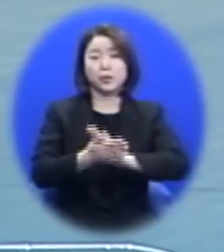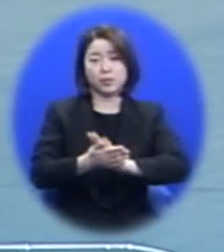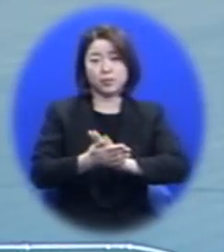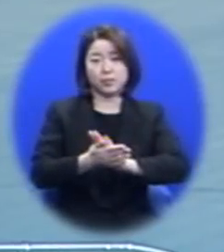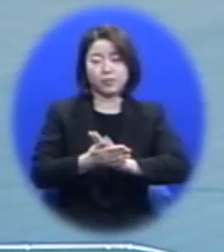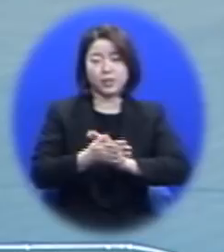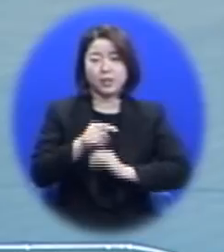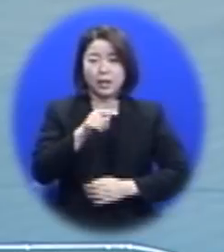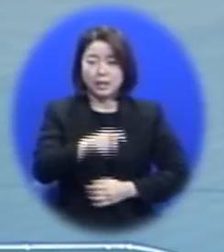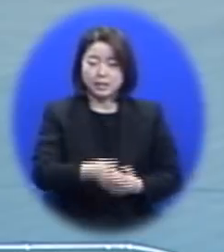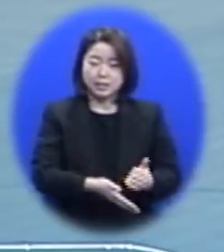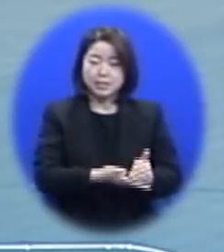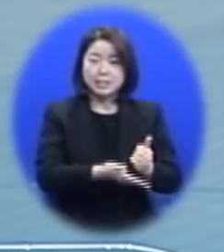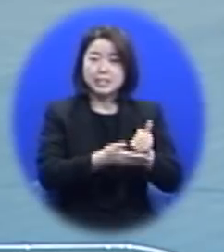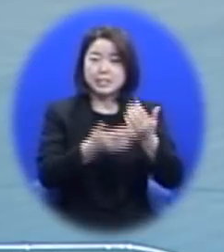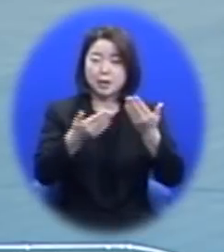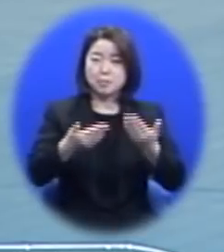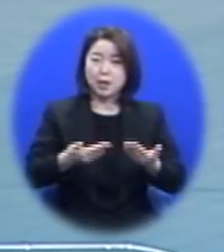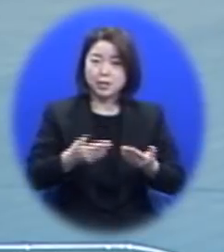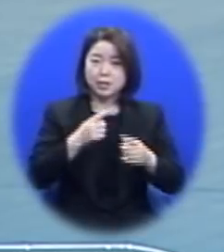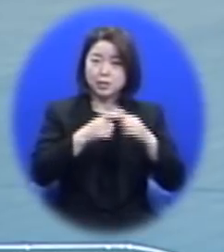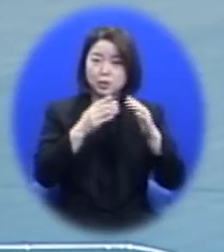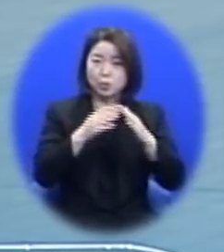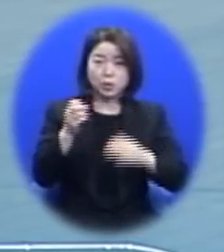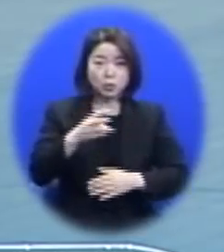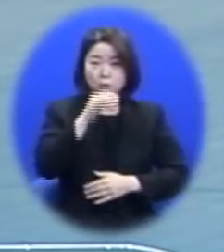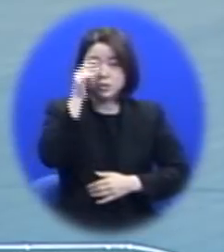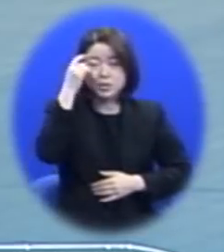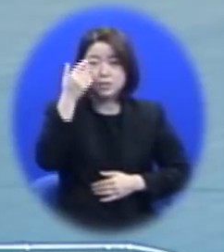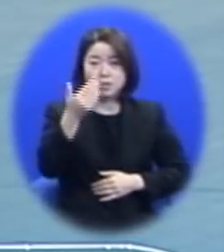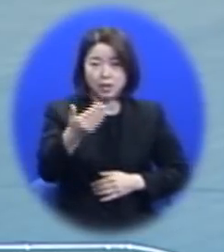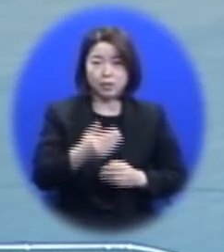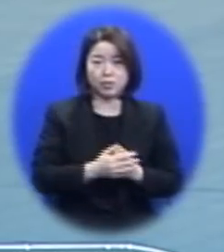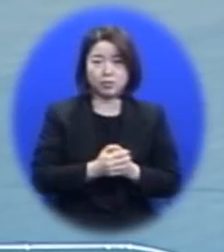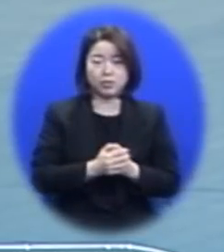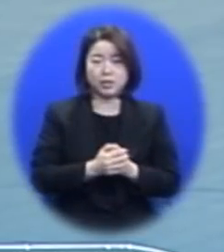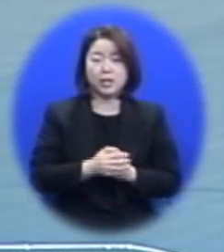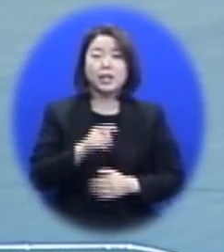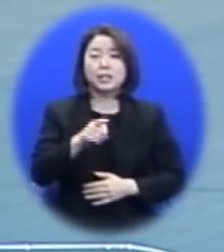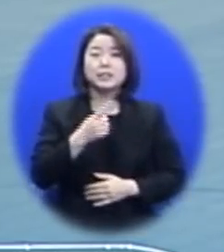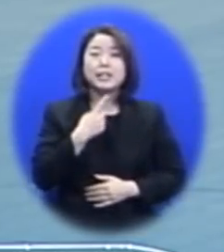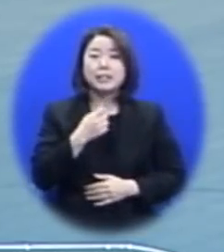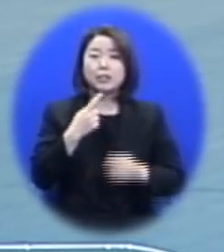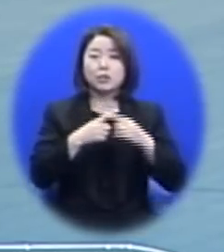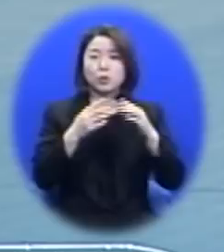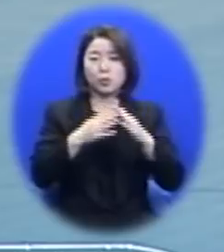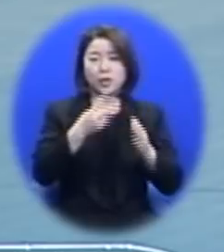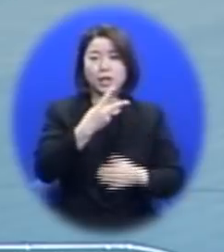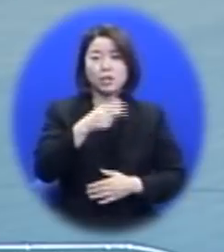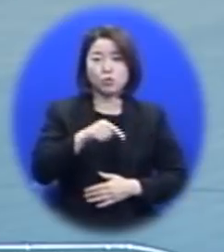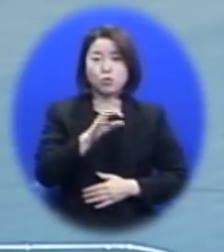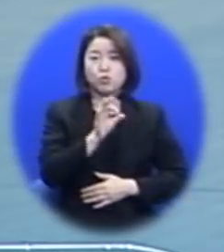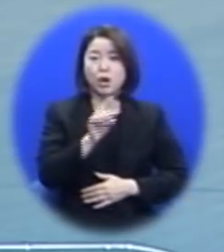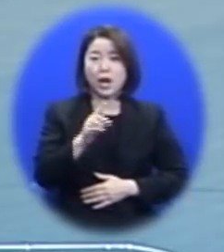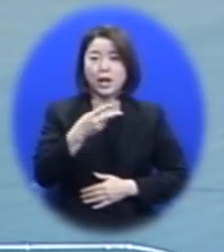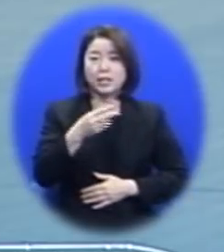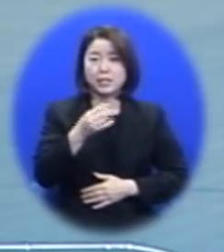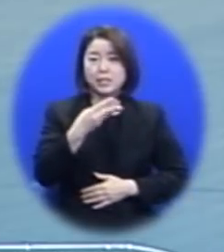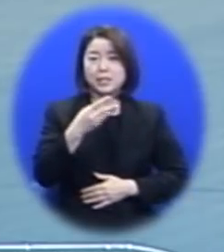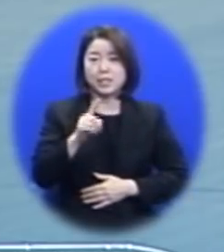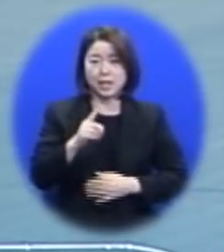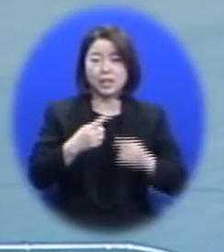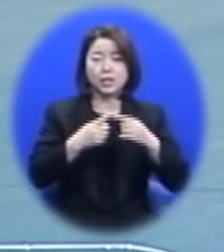이런 칭찬을 받는 교회가 또 있을까요? 그랬던 교회가 두아디라 교회입니다. 그런데 이 두아디라